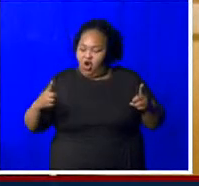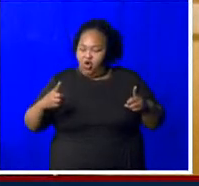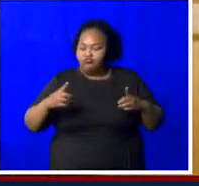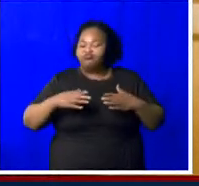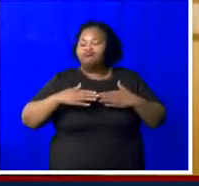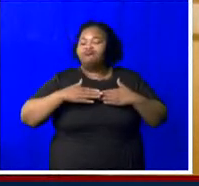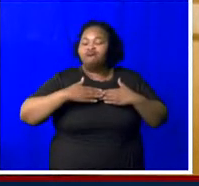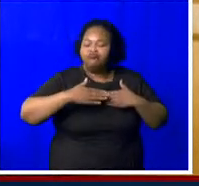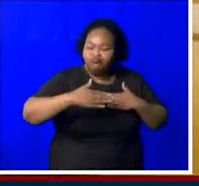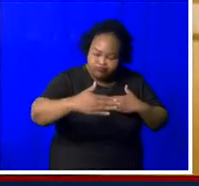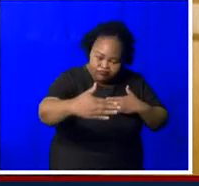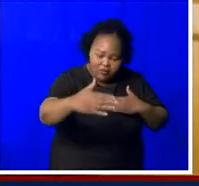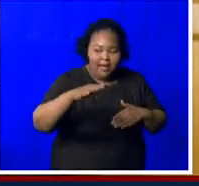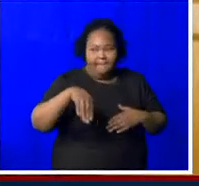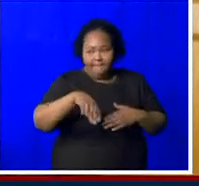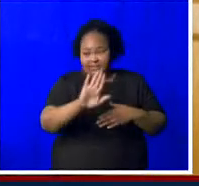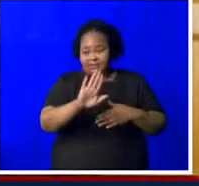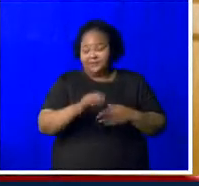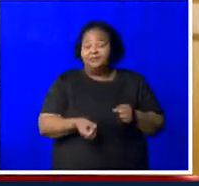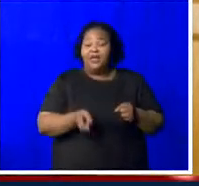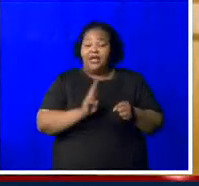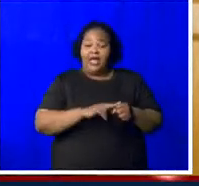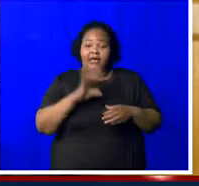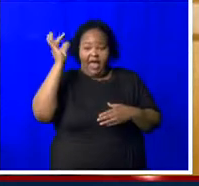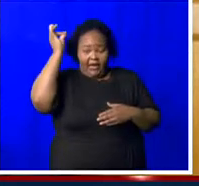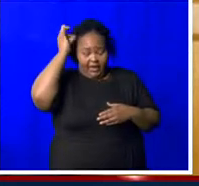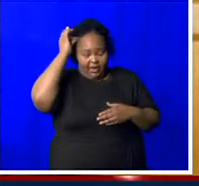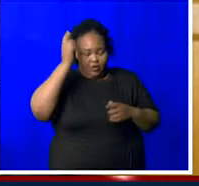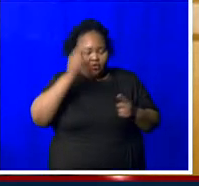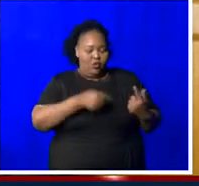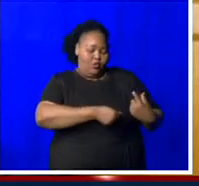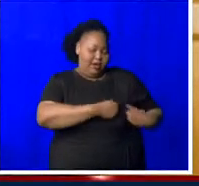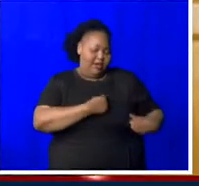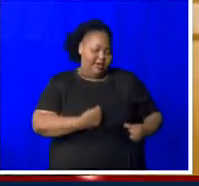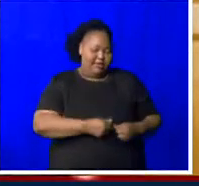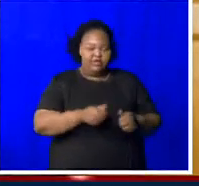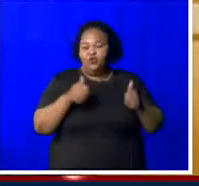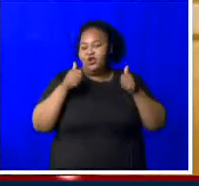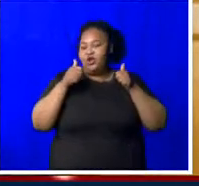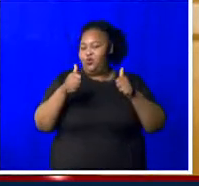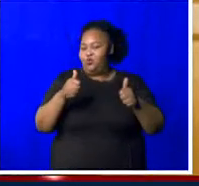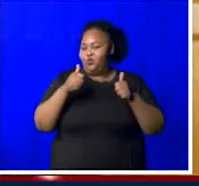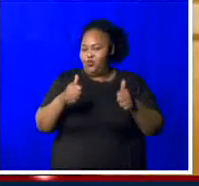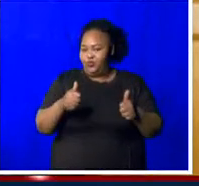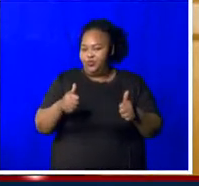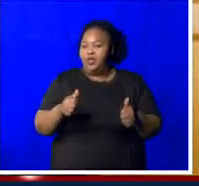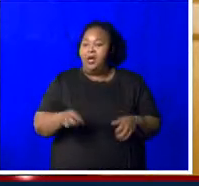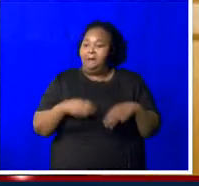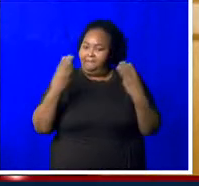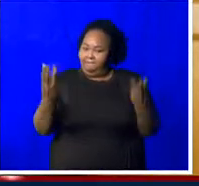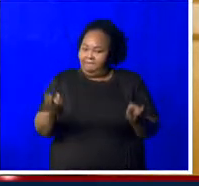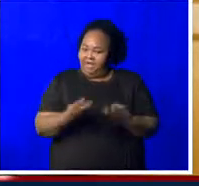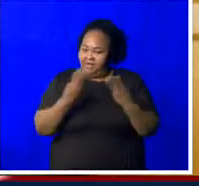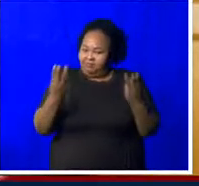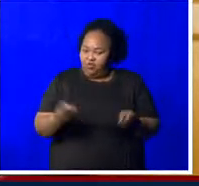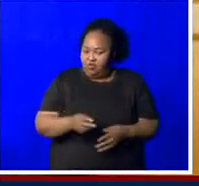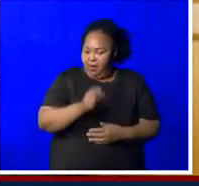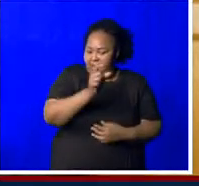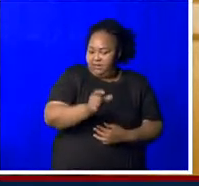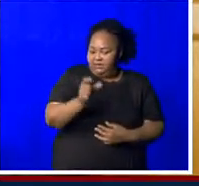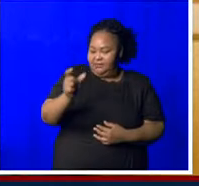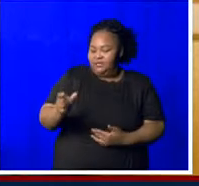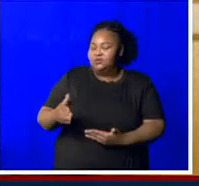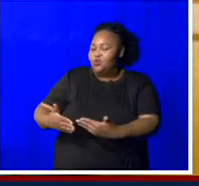lokuba ngiyo ibe nenhlitiyo lenhle. He cares for people.